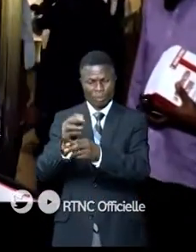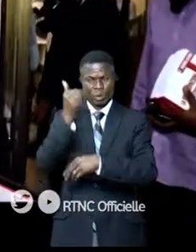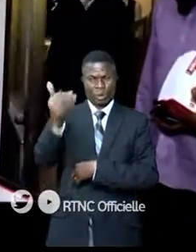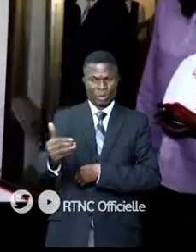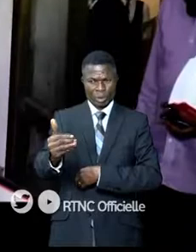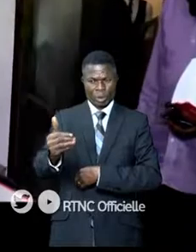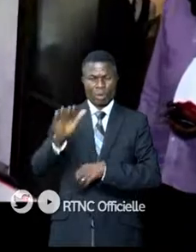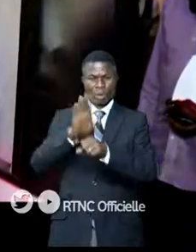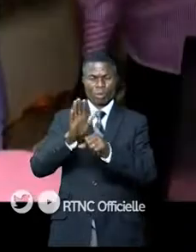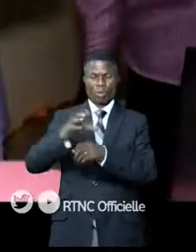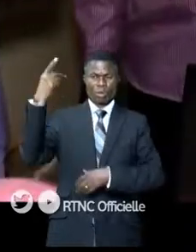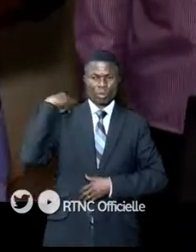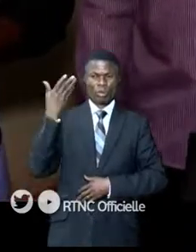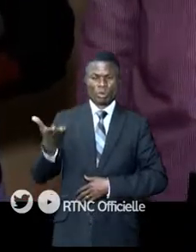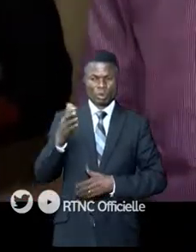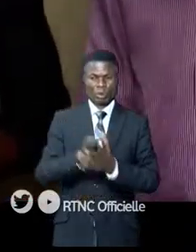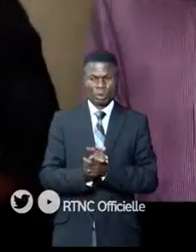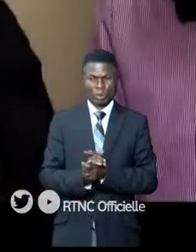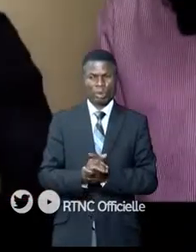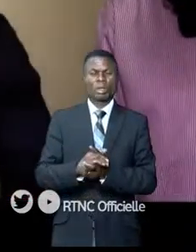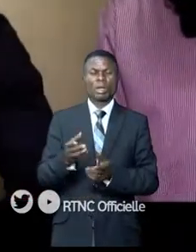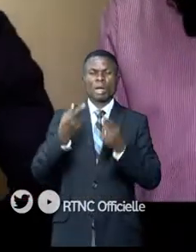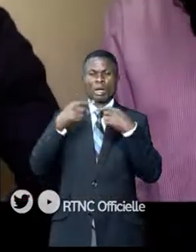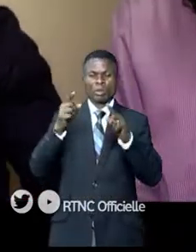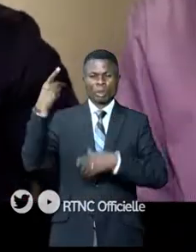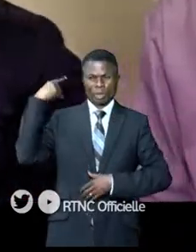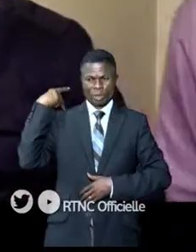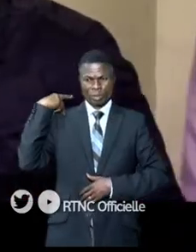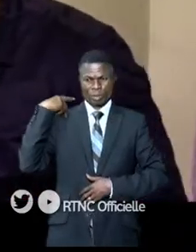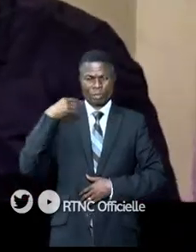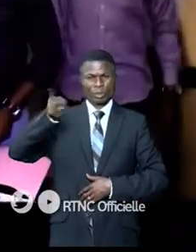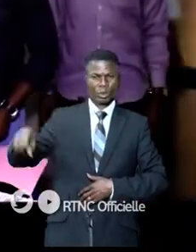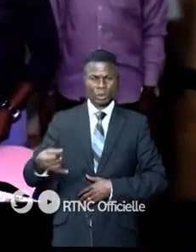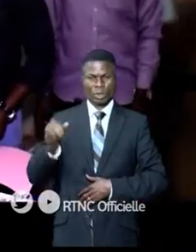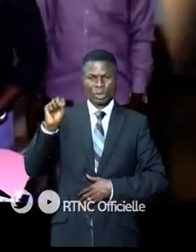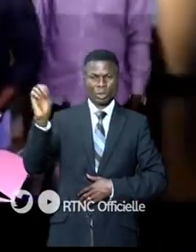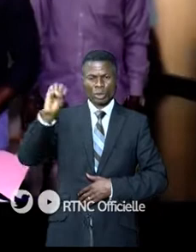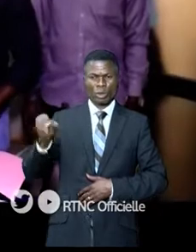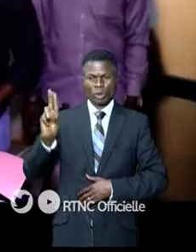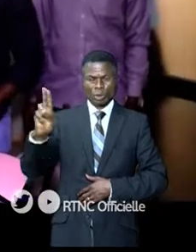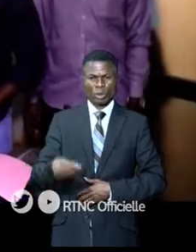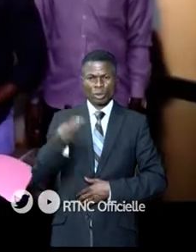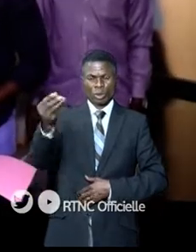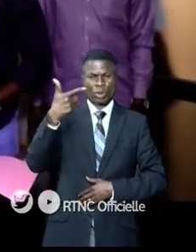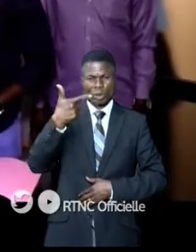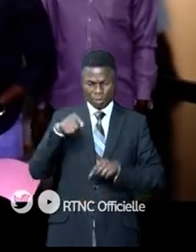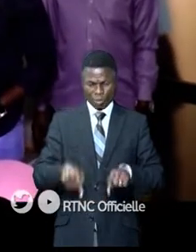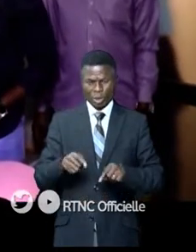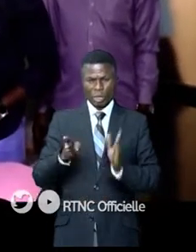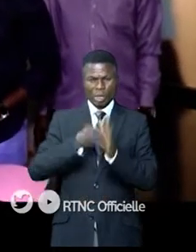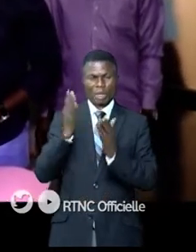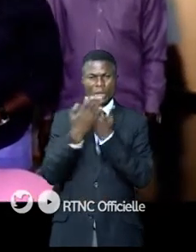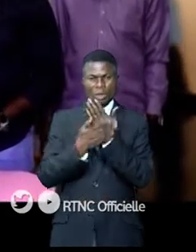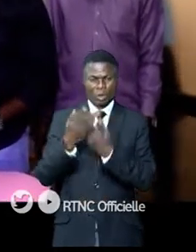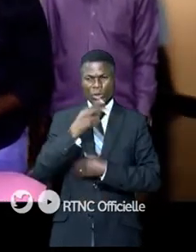la représentation nationale. Elle lui est adressée par le député national Josué Mufula, qui l'a déposée ce mardi 14 juillet